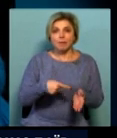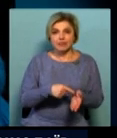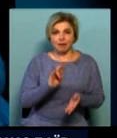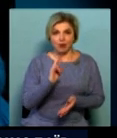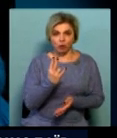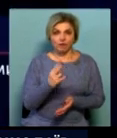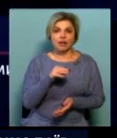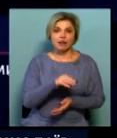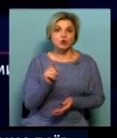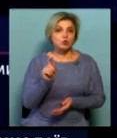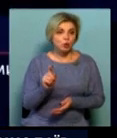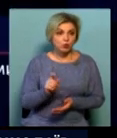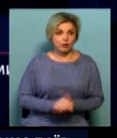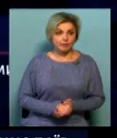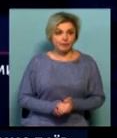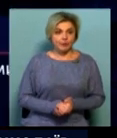Тетяна Золотухіна.